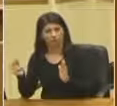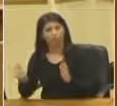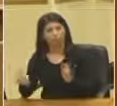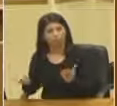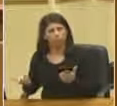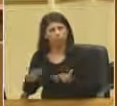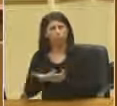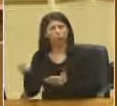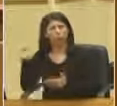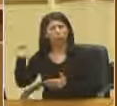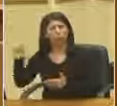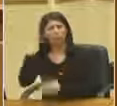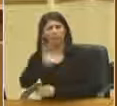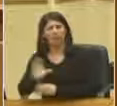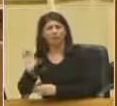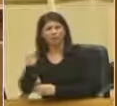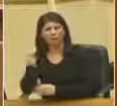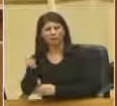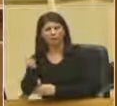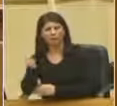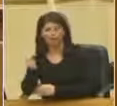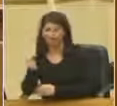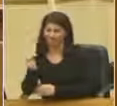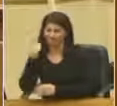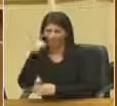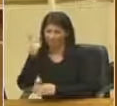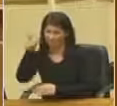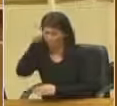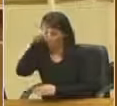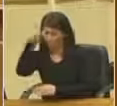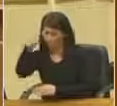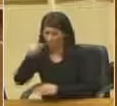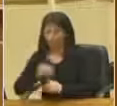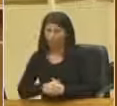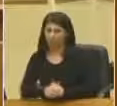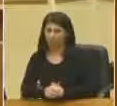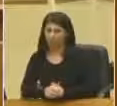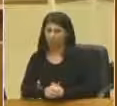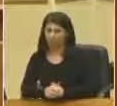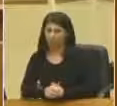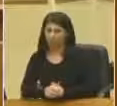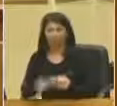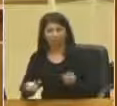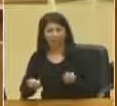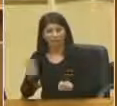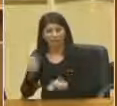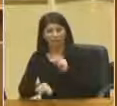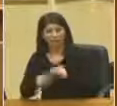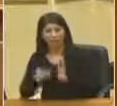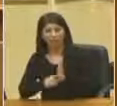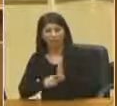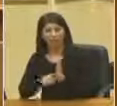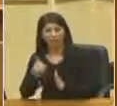και υποψηφιότητα για την Ευρωβουλή. Ξέρετε, στη Γερμανία για να γίνουν εκλογές πρέπει ο νόμος